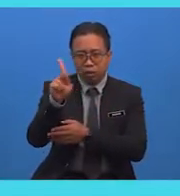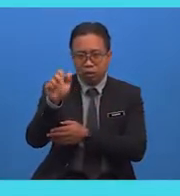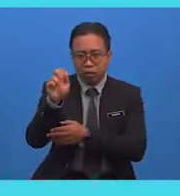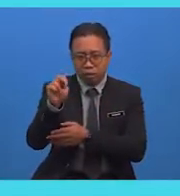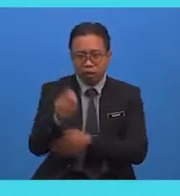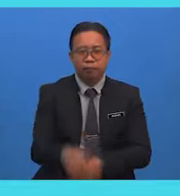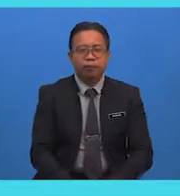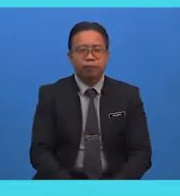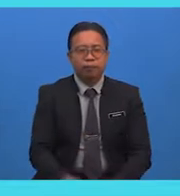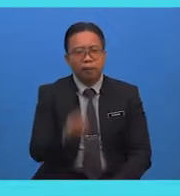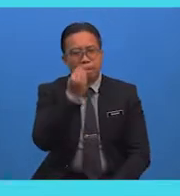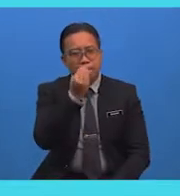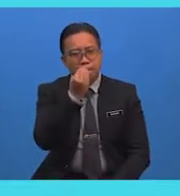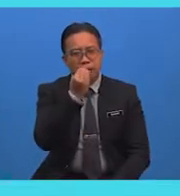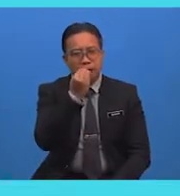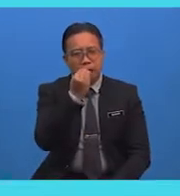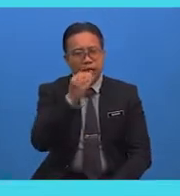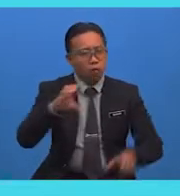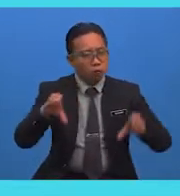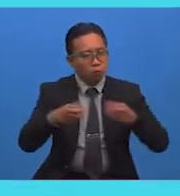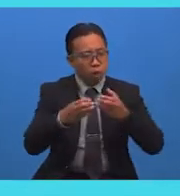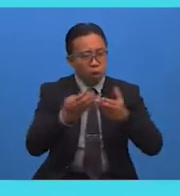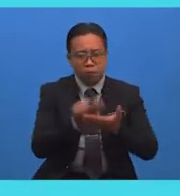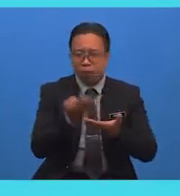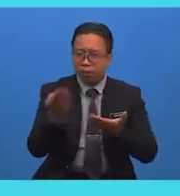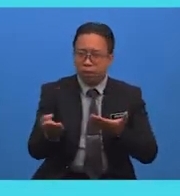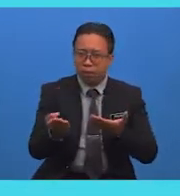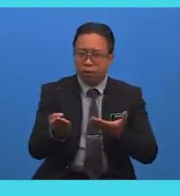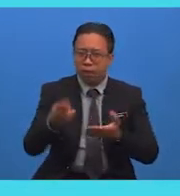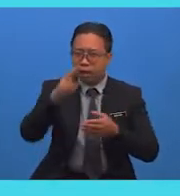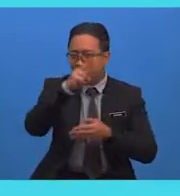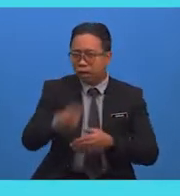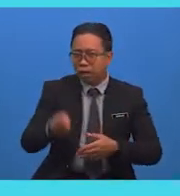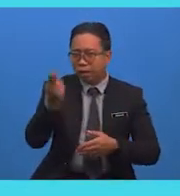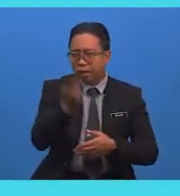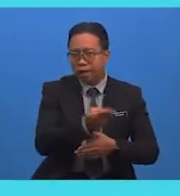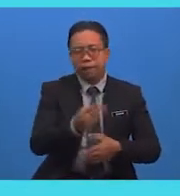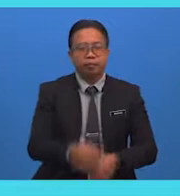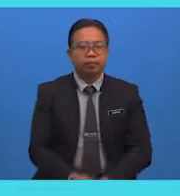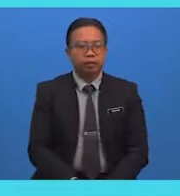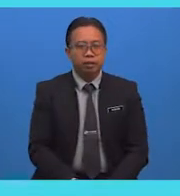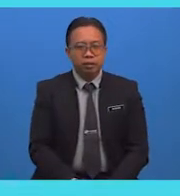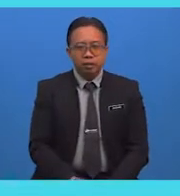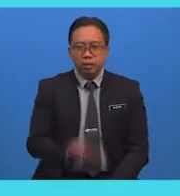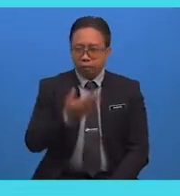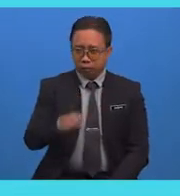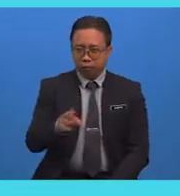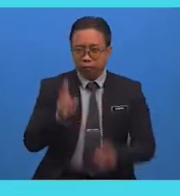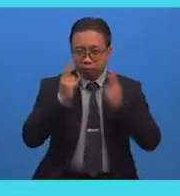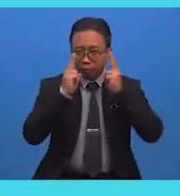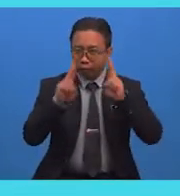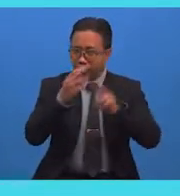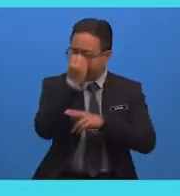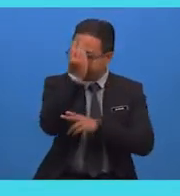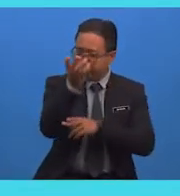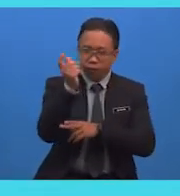memakan, memakai dan melakukan perkara yang haram. Seperti dalam hadis yang Ustazah sebutkan pada awal